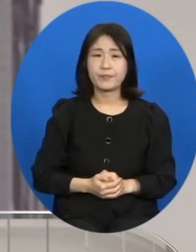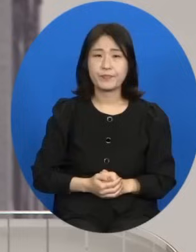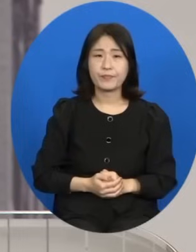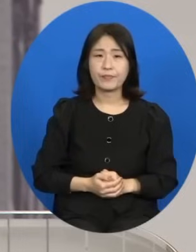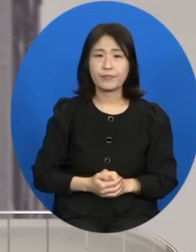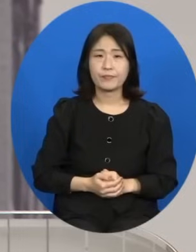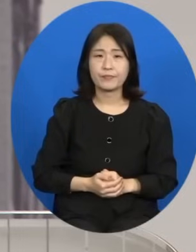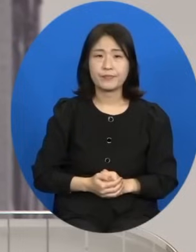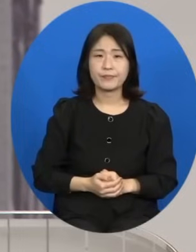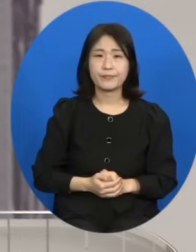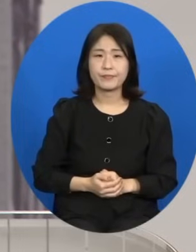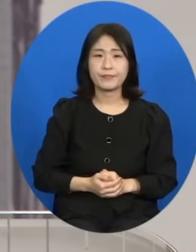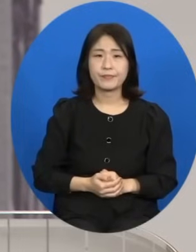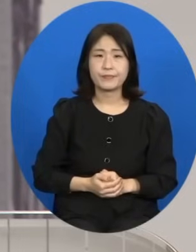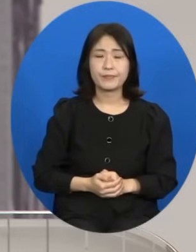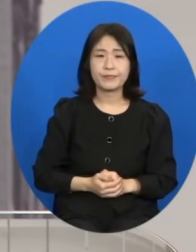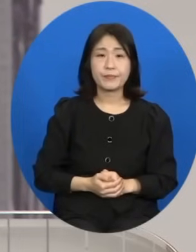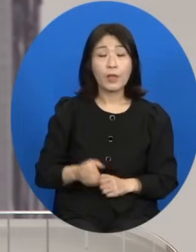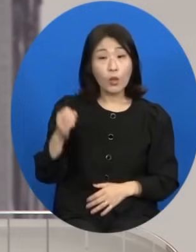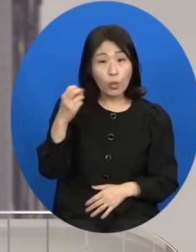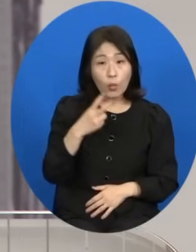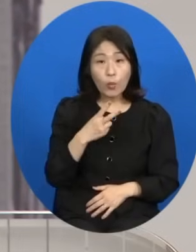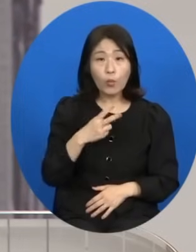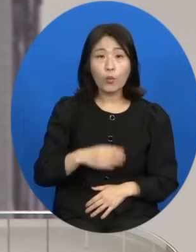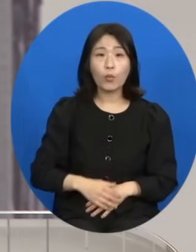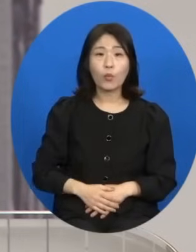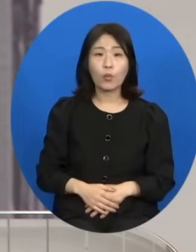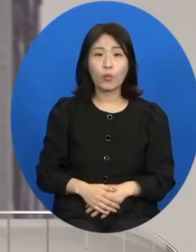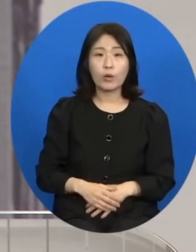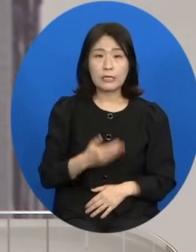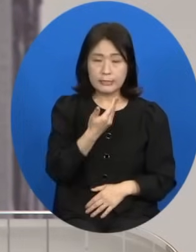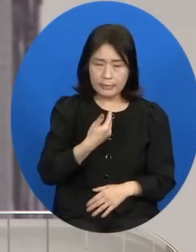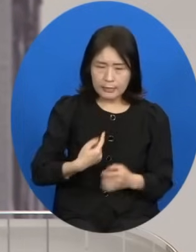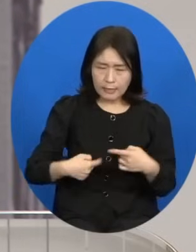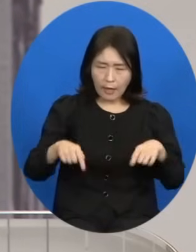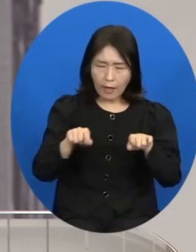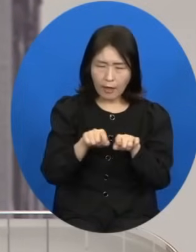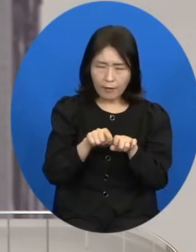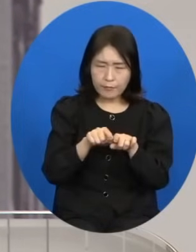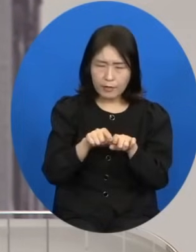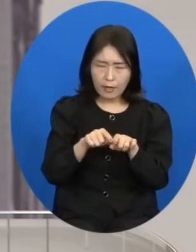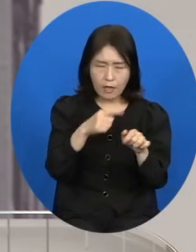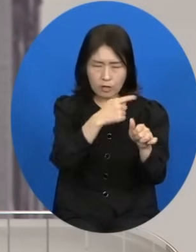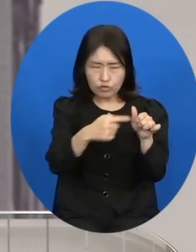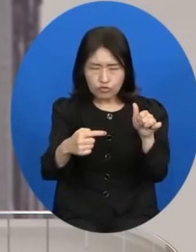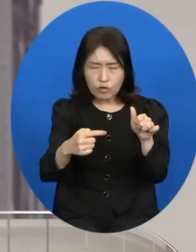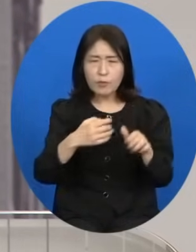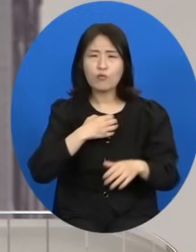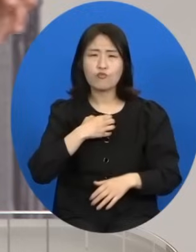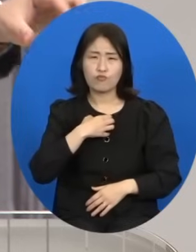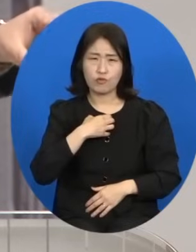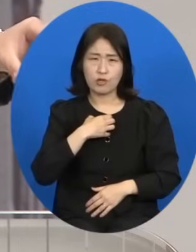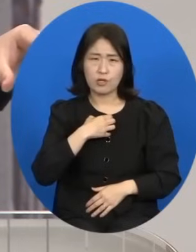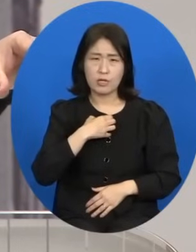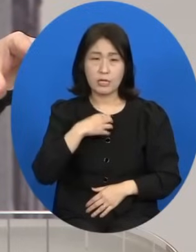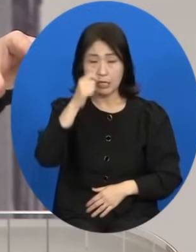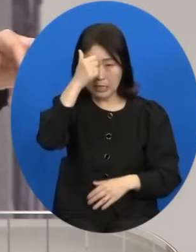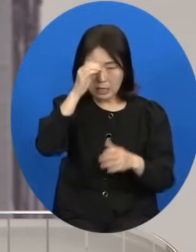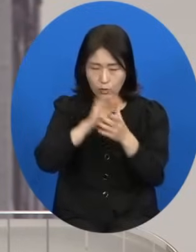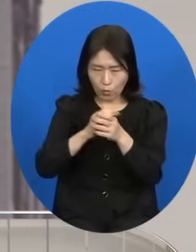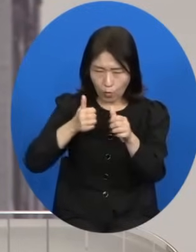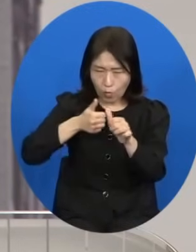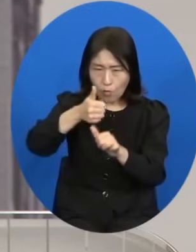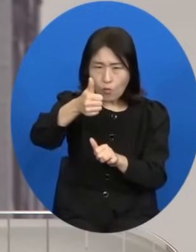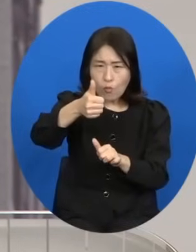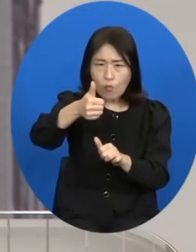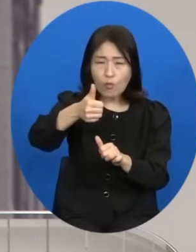채소만 먹겠습니다 또한 제자들과 함께 죽임을 당할 수 있었던 위기 그러나 기도로 극복을 하고